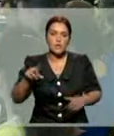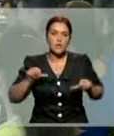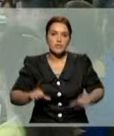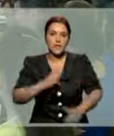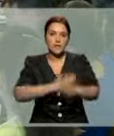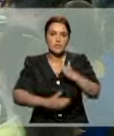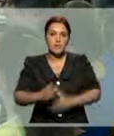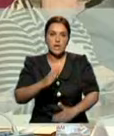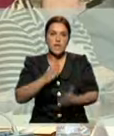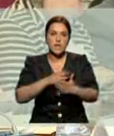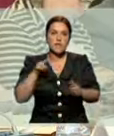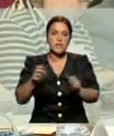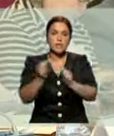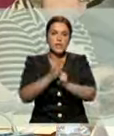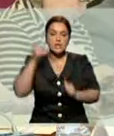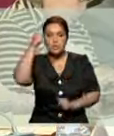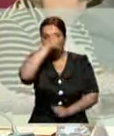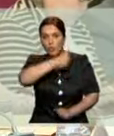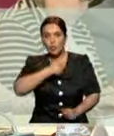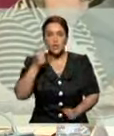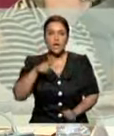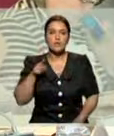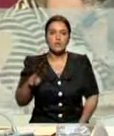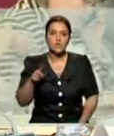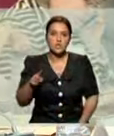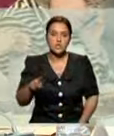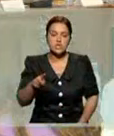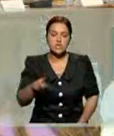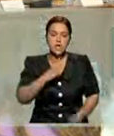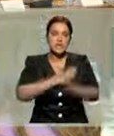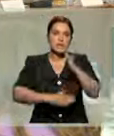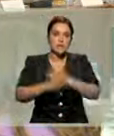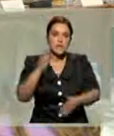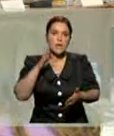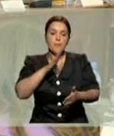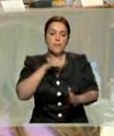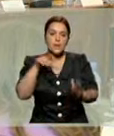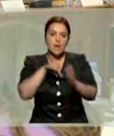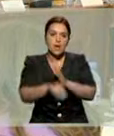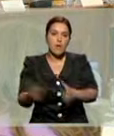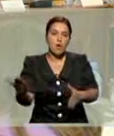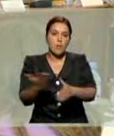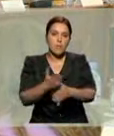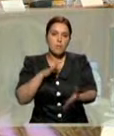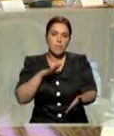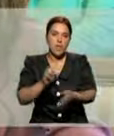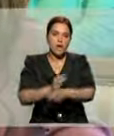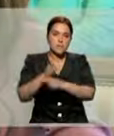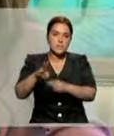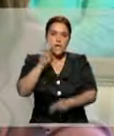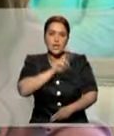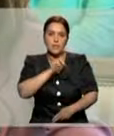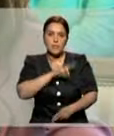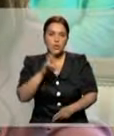инвалидов. В первом квартале 2015 года более 2000 лиц с ограниченными возможностями было охвачено мерами поддержки по